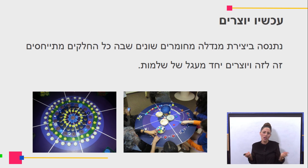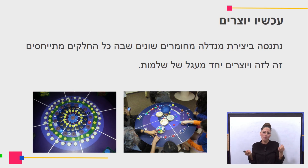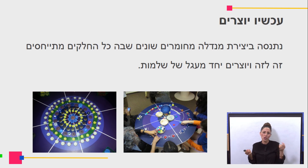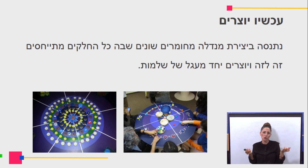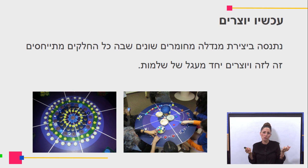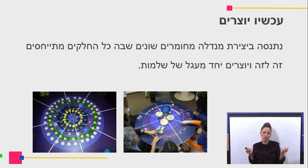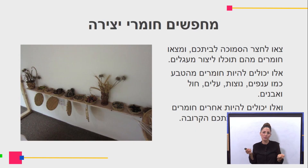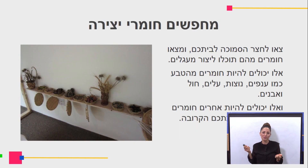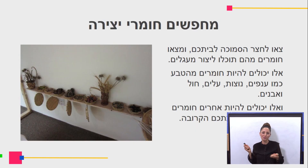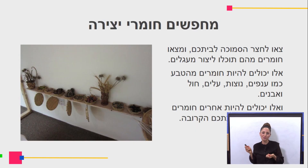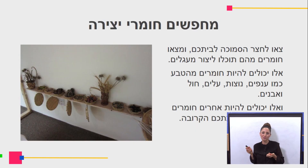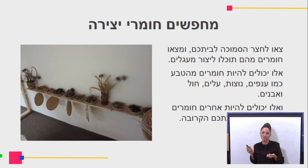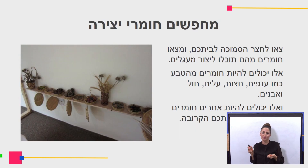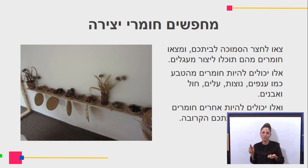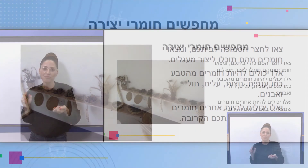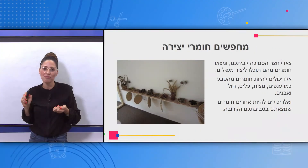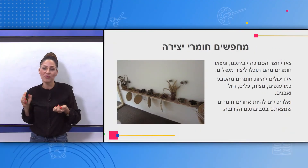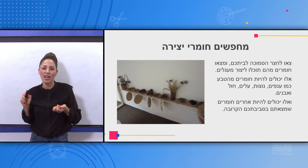לגזור. פשוט מאוד.